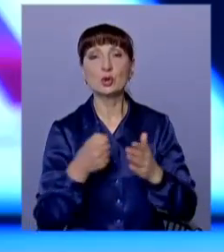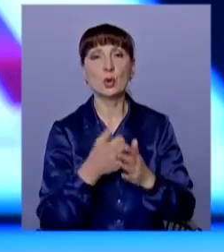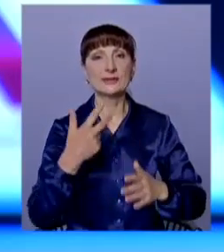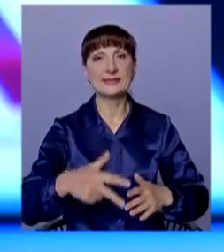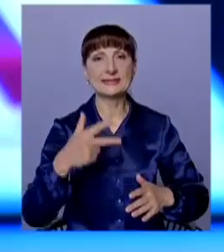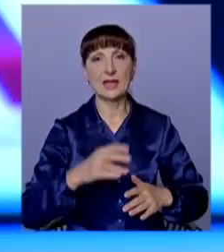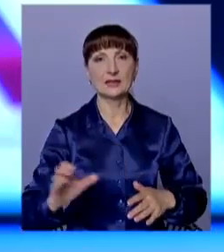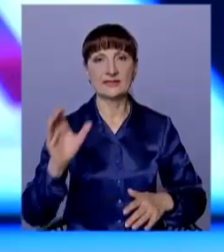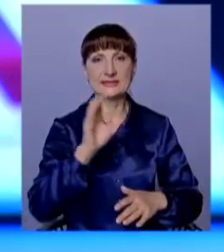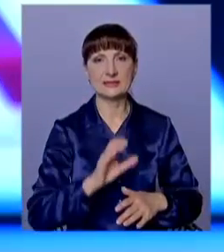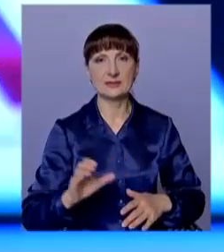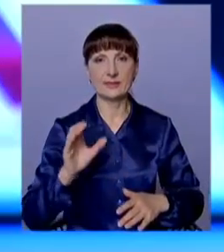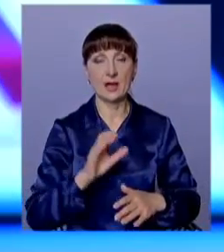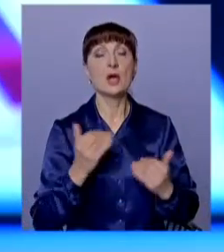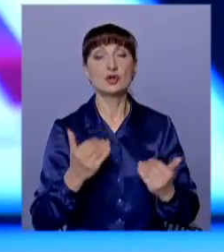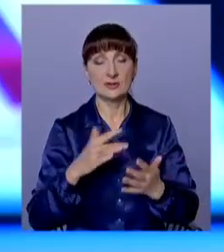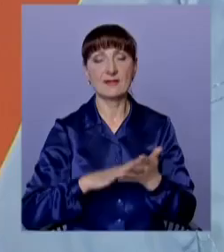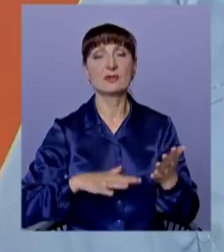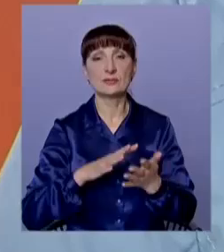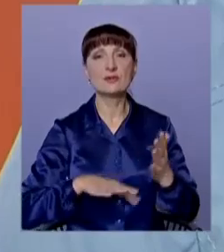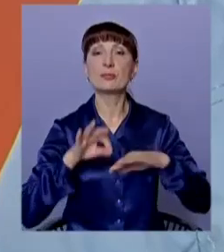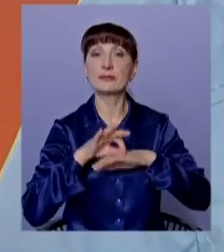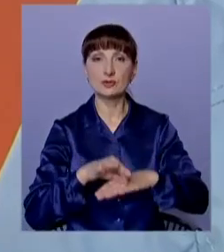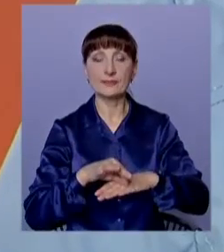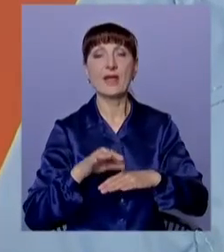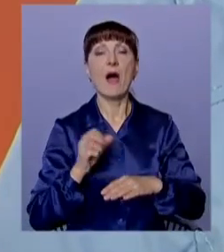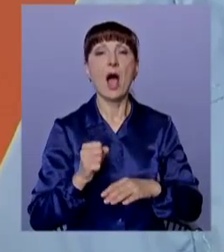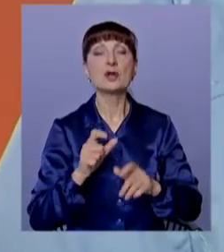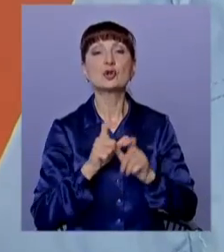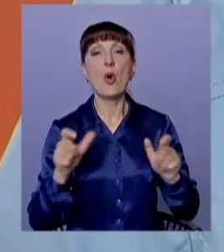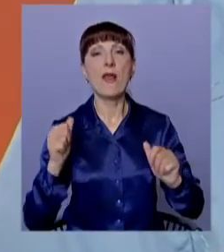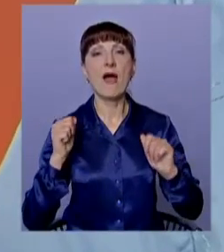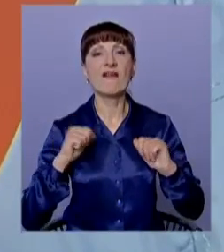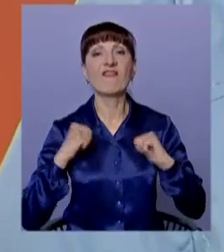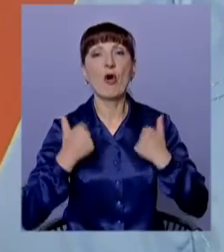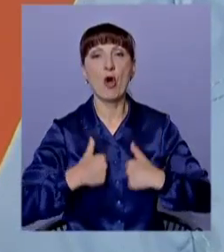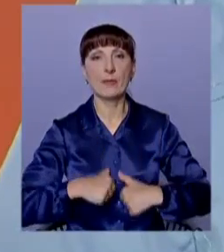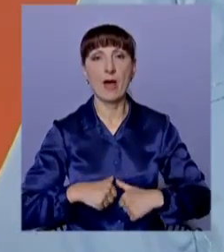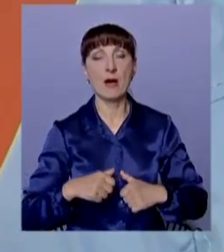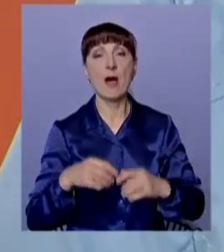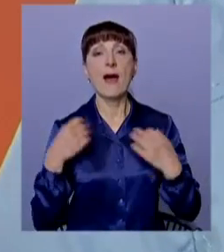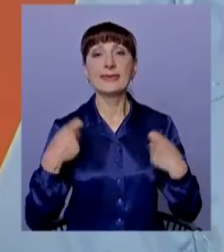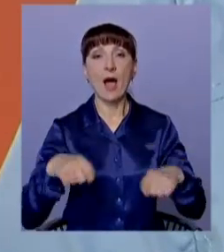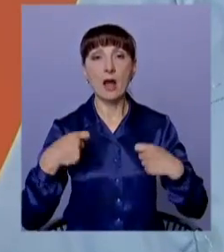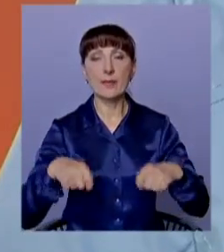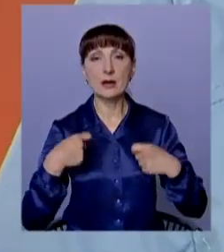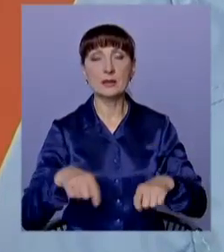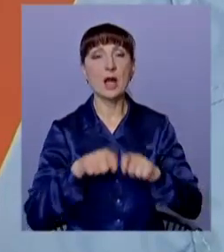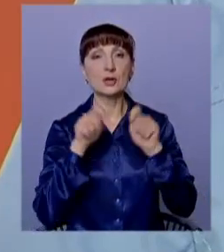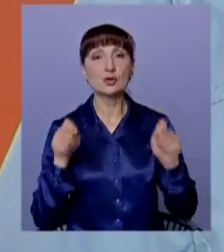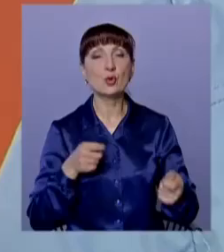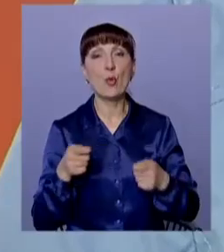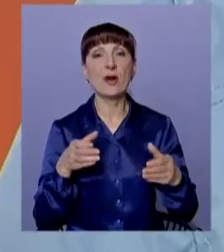30 сентября. Оно и сейчас продолжается. А насчет школьной формы, ярмарки организуются